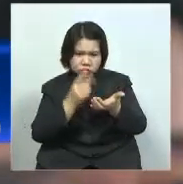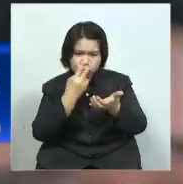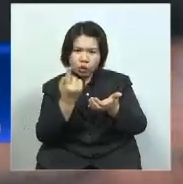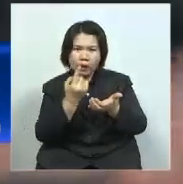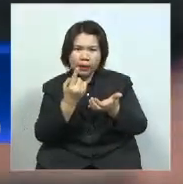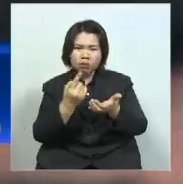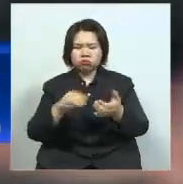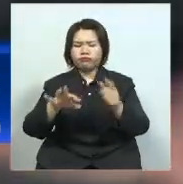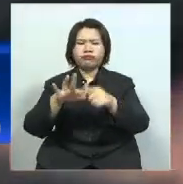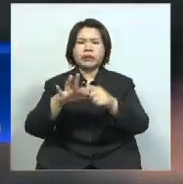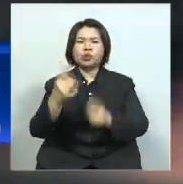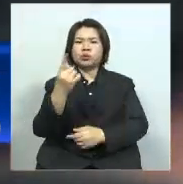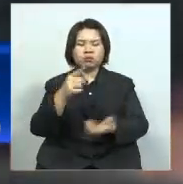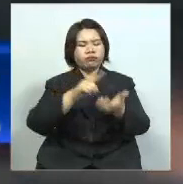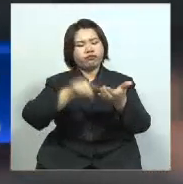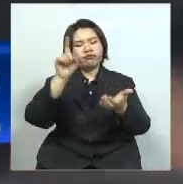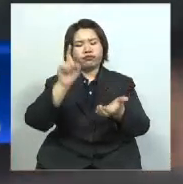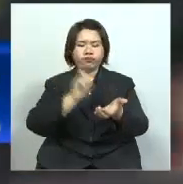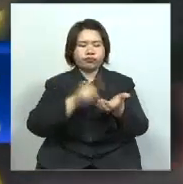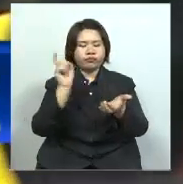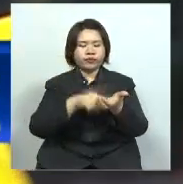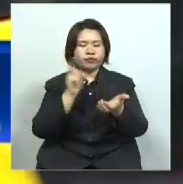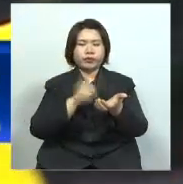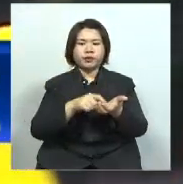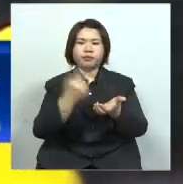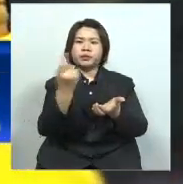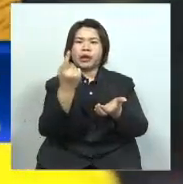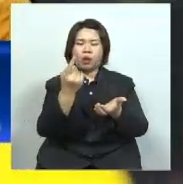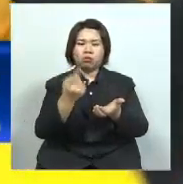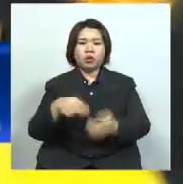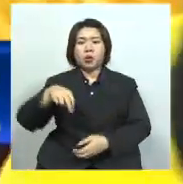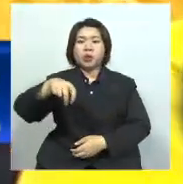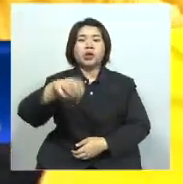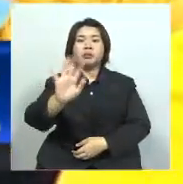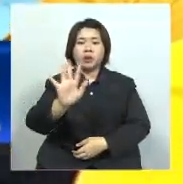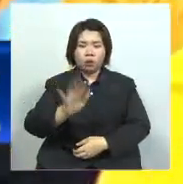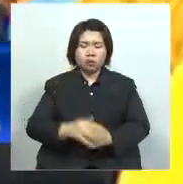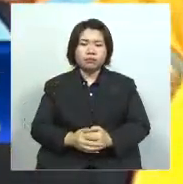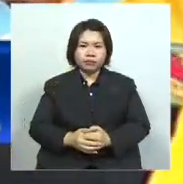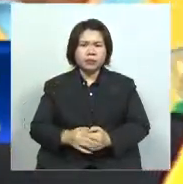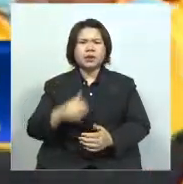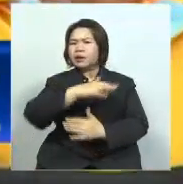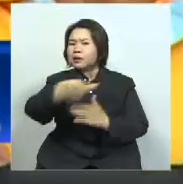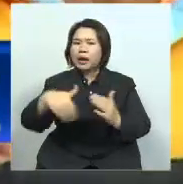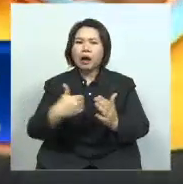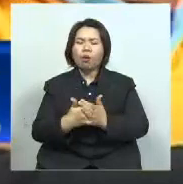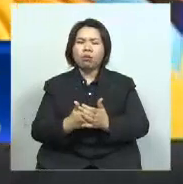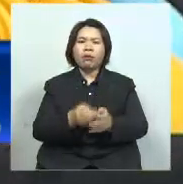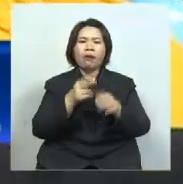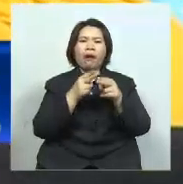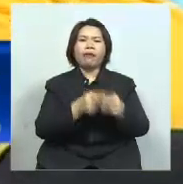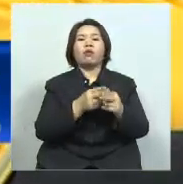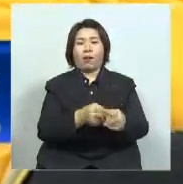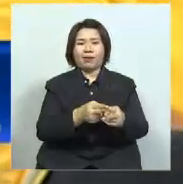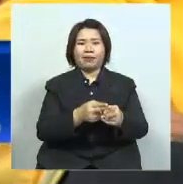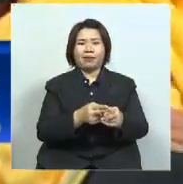งแล้วนิ้วเหลือนิ้วเดียวเพราะไว้จิ้มนี่จิ้มโน่นขาก็ไปดอกเดินนะทุกอย่างมันออโตเมติกหมด